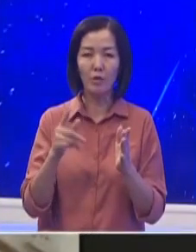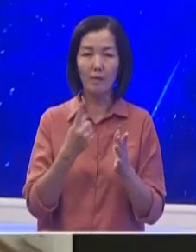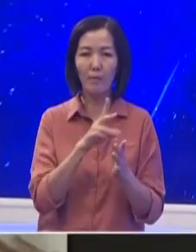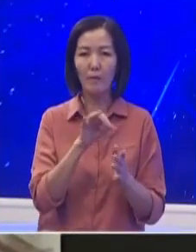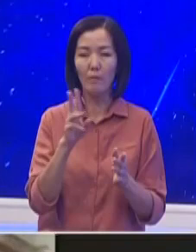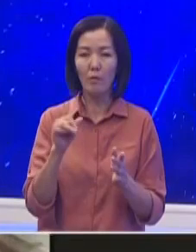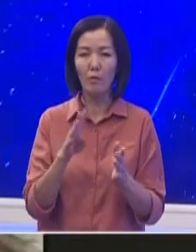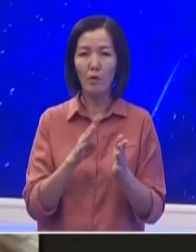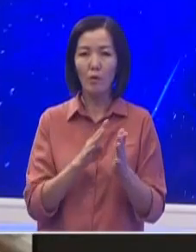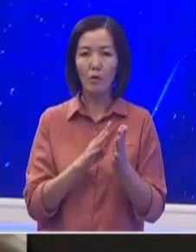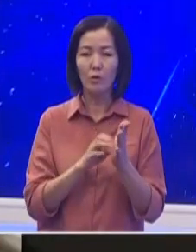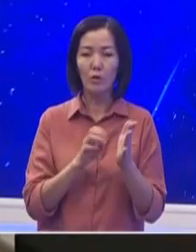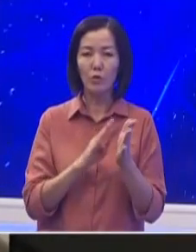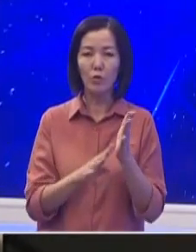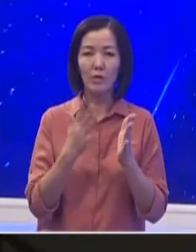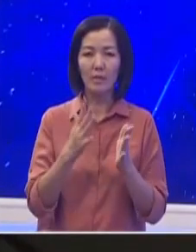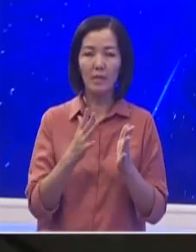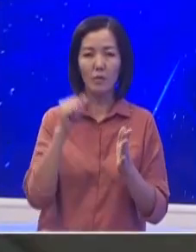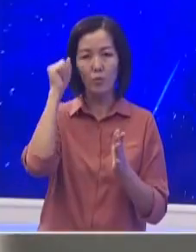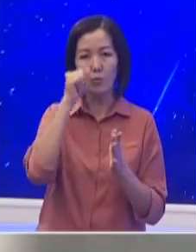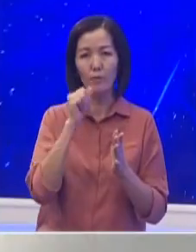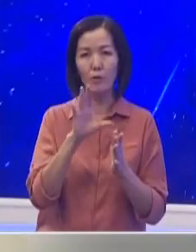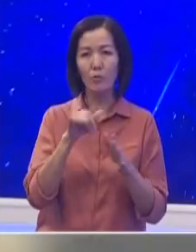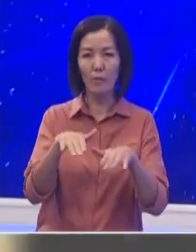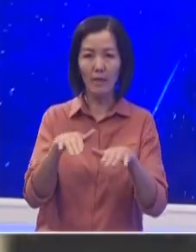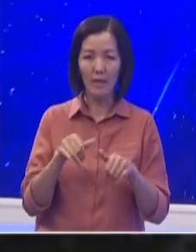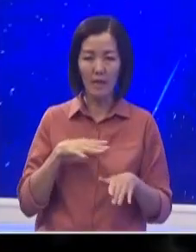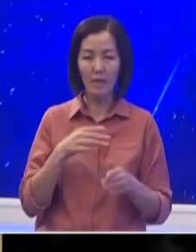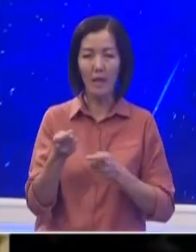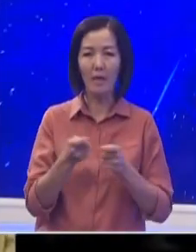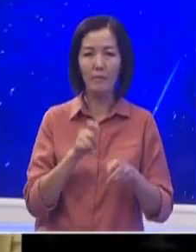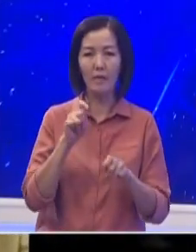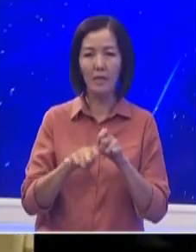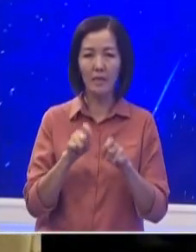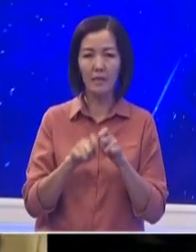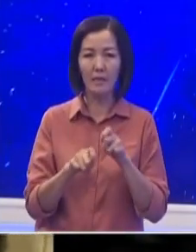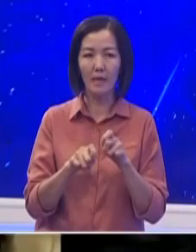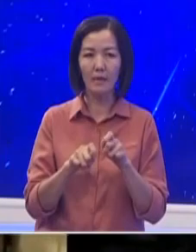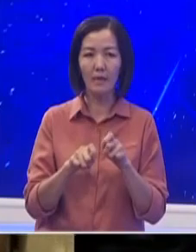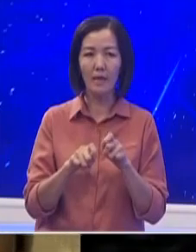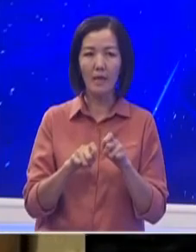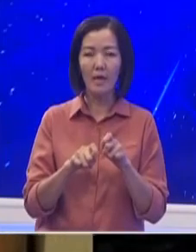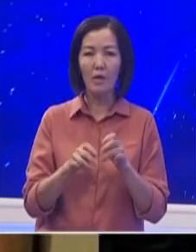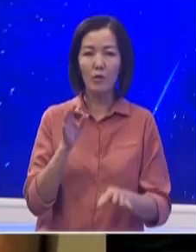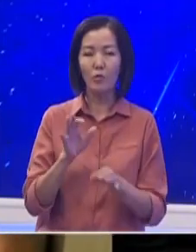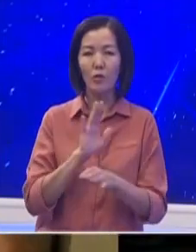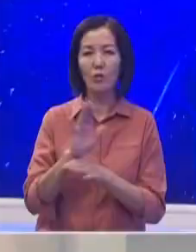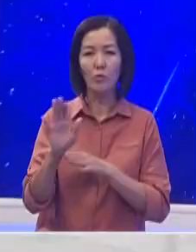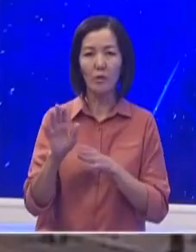1 798000 өзбек сомы тәркіленген еді. Қазір әкімшілік іс қозғалып, Мақтарал аудандық сотына жолданып, тергеу